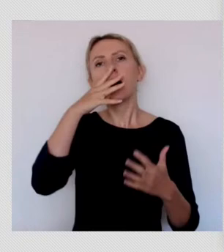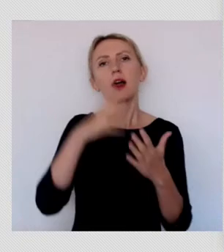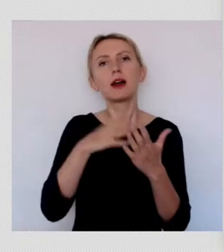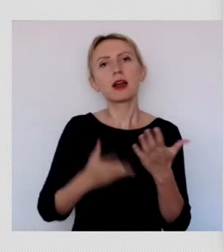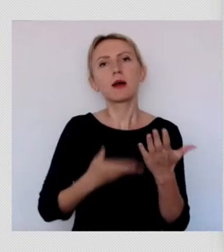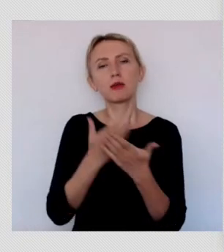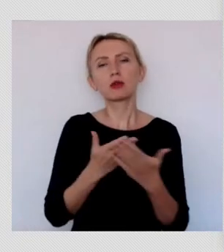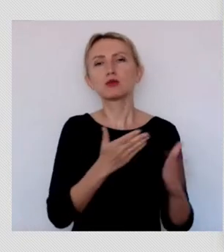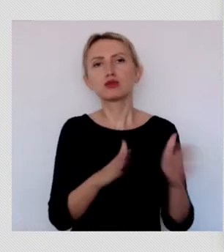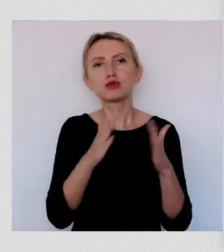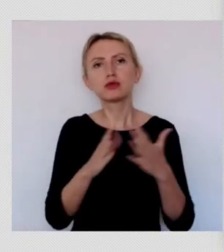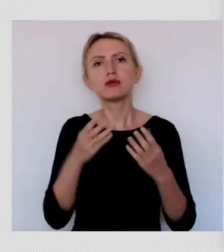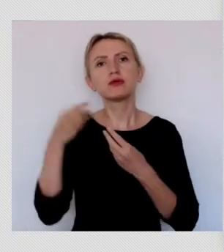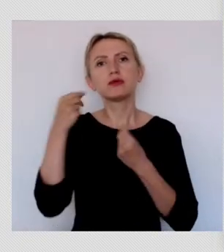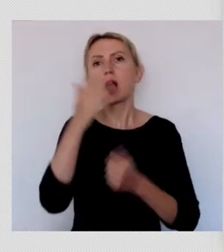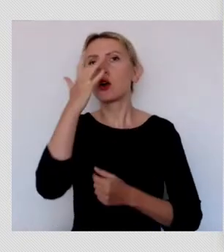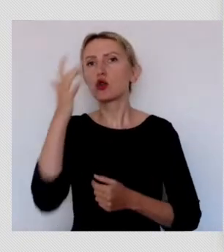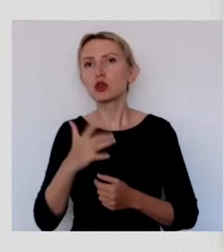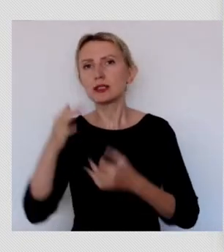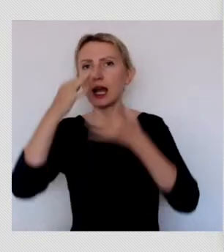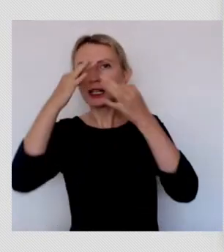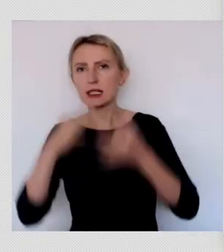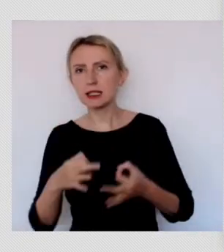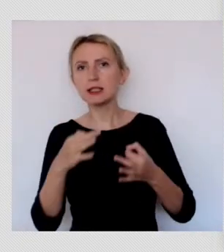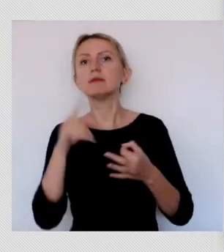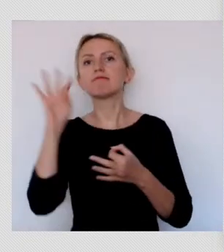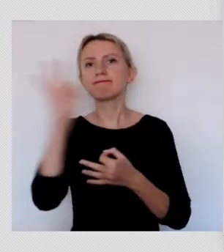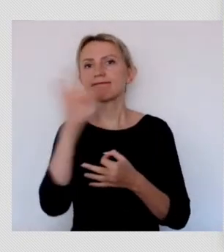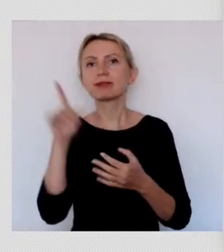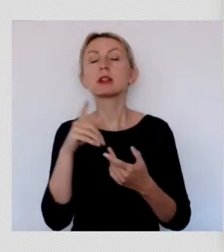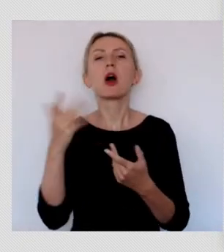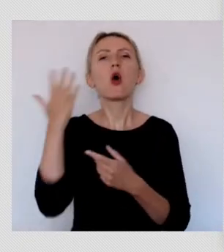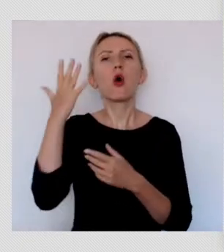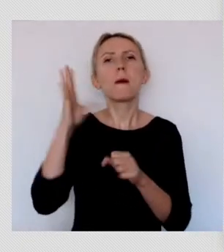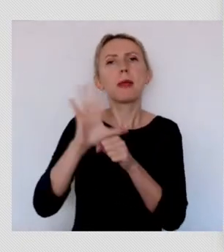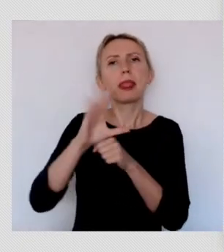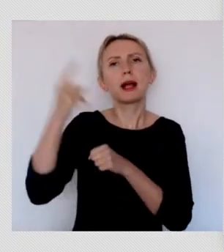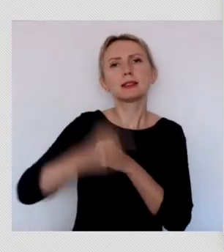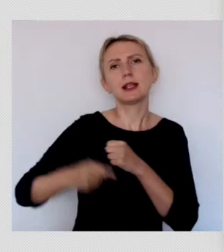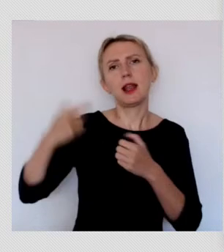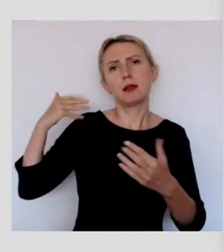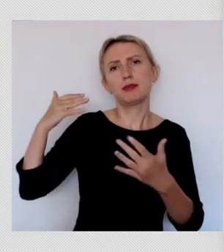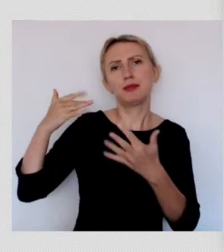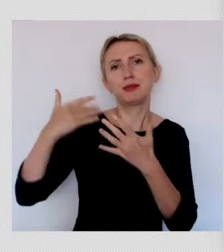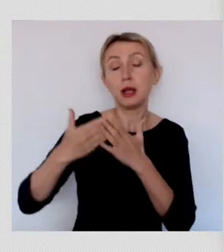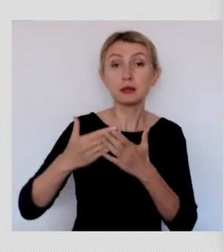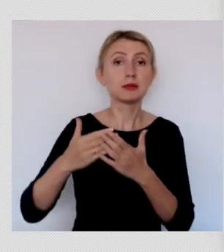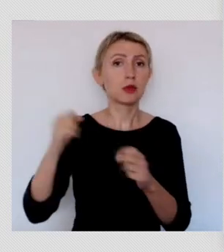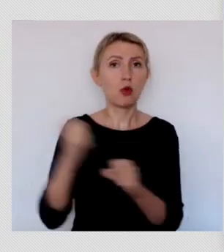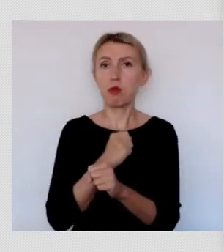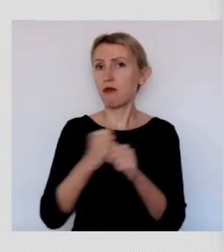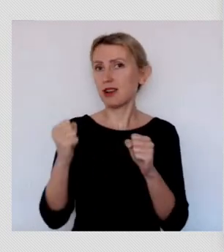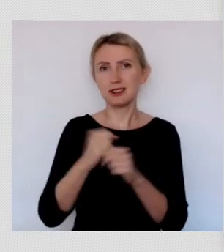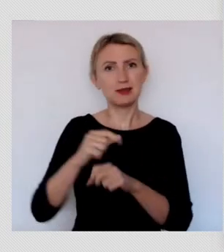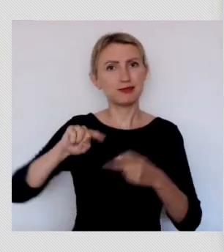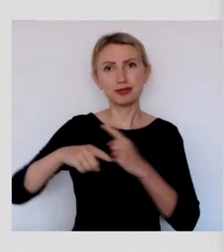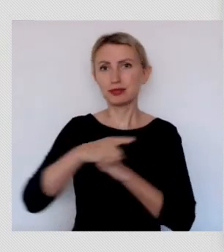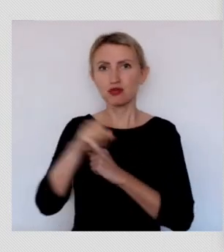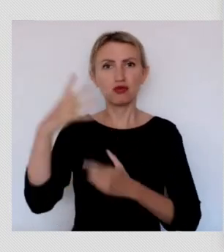politycznych i wyborów przez Rosję i przez Chiny z punktu widzenia ostatnich 15 lat i jest to najpoważniejsza luka, jaką